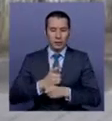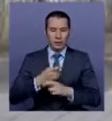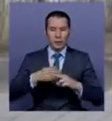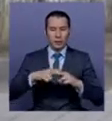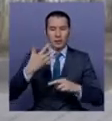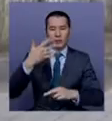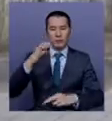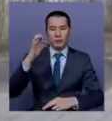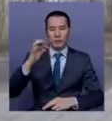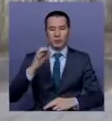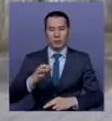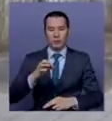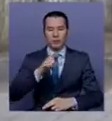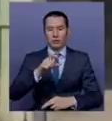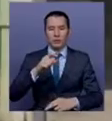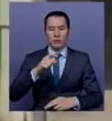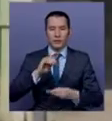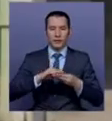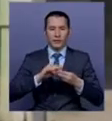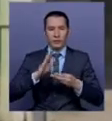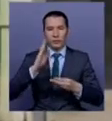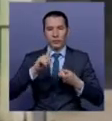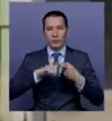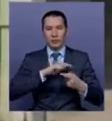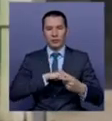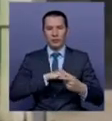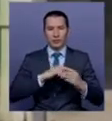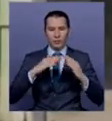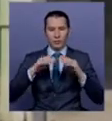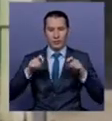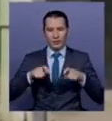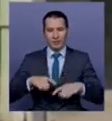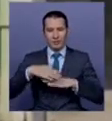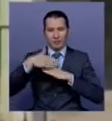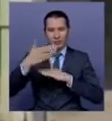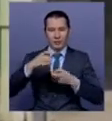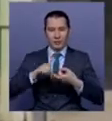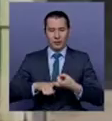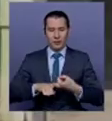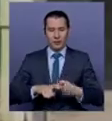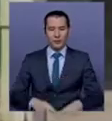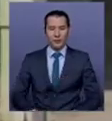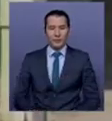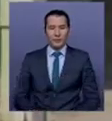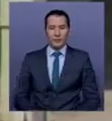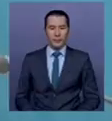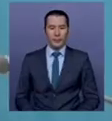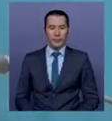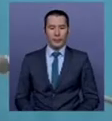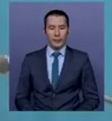50%-ы қашықтықтан жұмыс істей береді. Сақтық шаралары сақталмаған жағдайда індеттің екінші кезеңі басталып кетуі